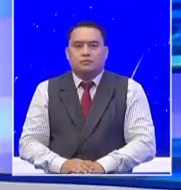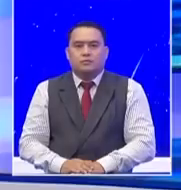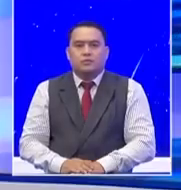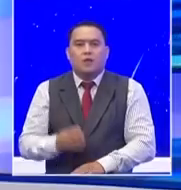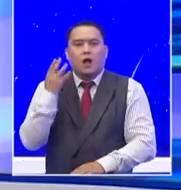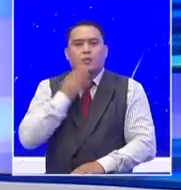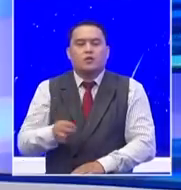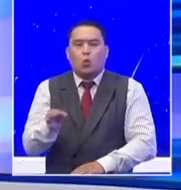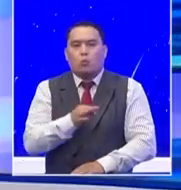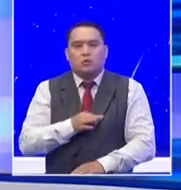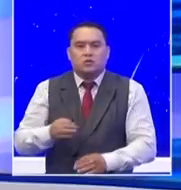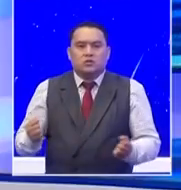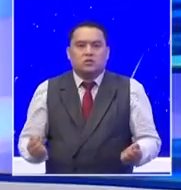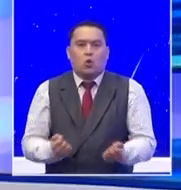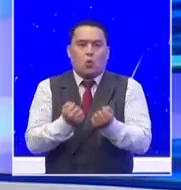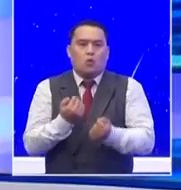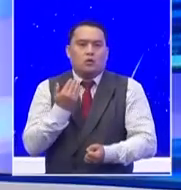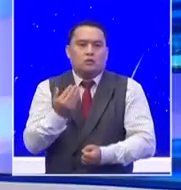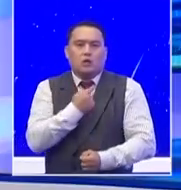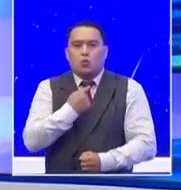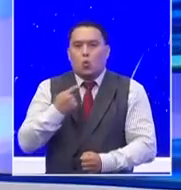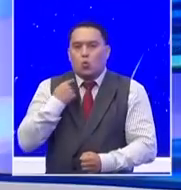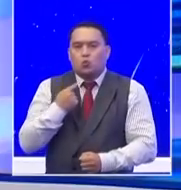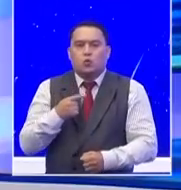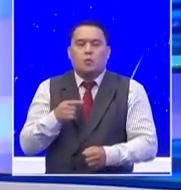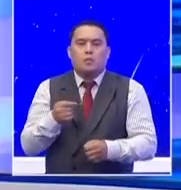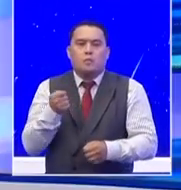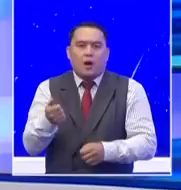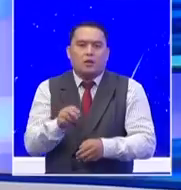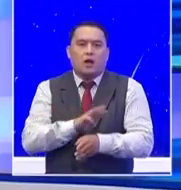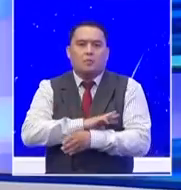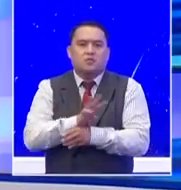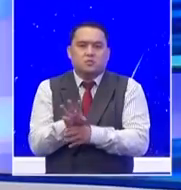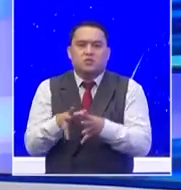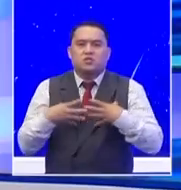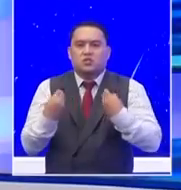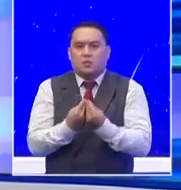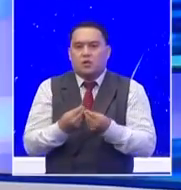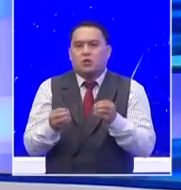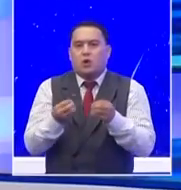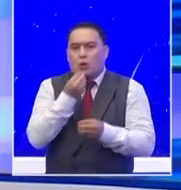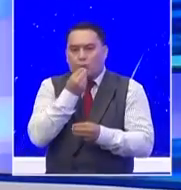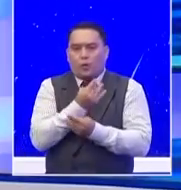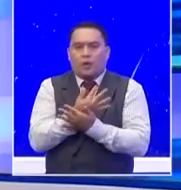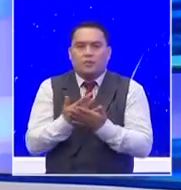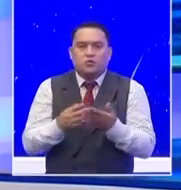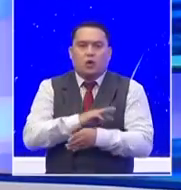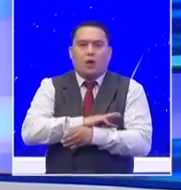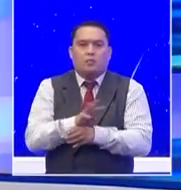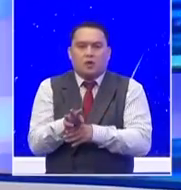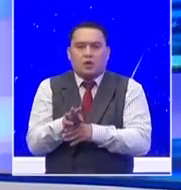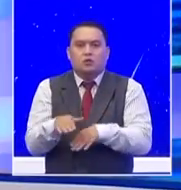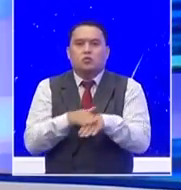Жетісулық демеушілер жарап тұр. Талдықорғандағы тұрмысы төмен 10 отбасын азық-түлікпен қамтамасыз етті.